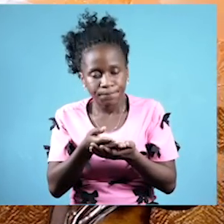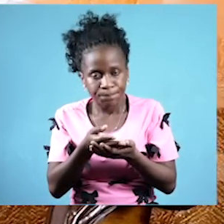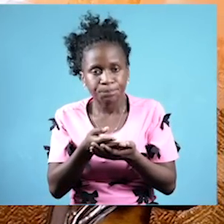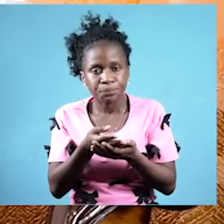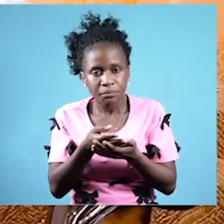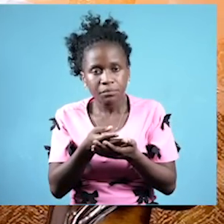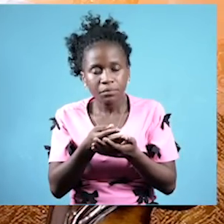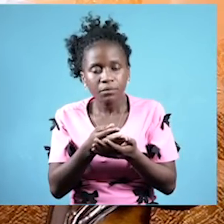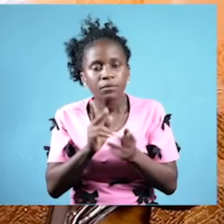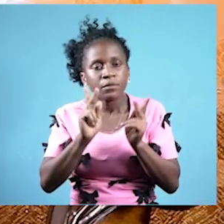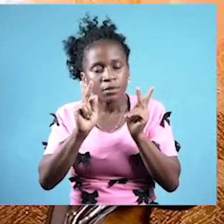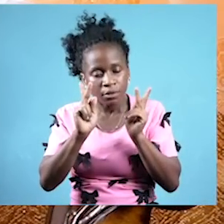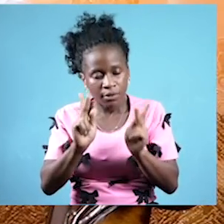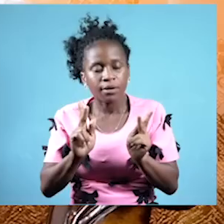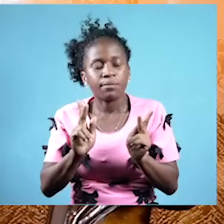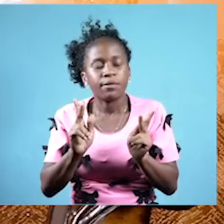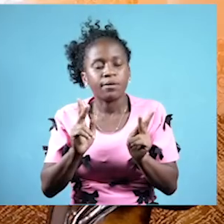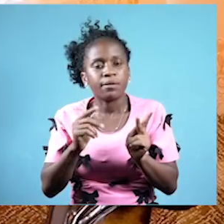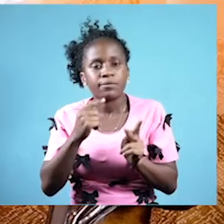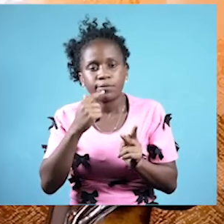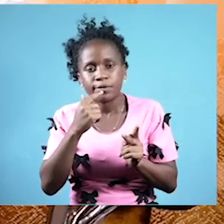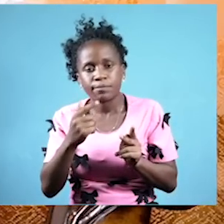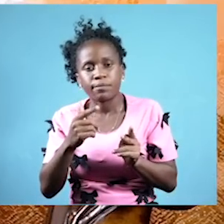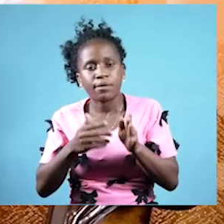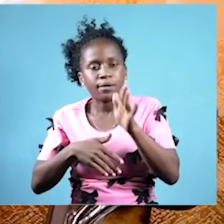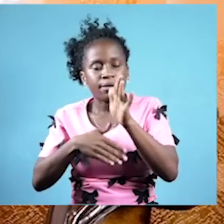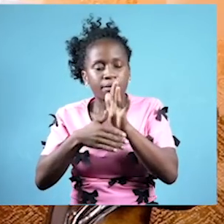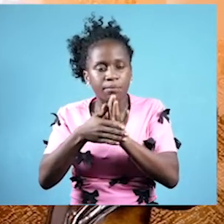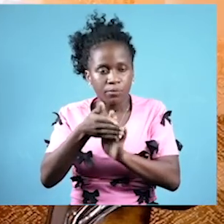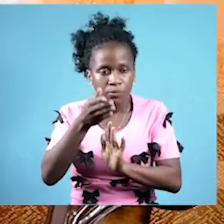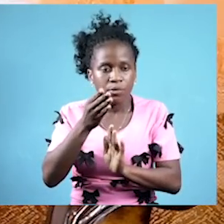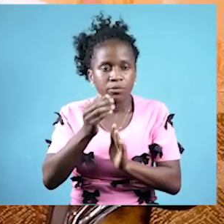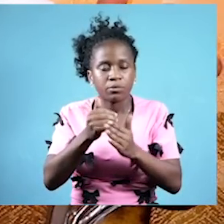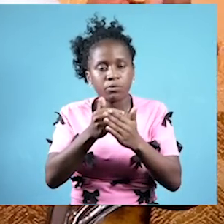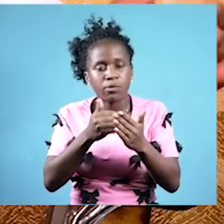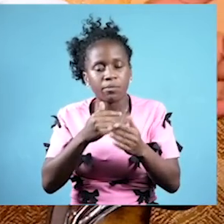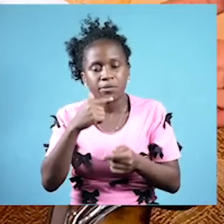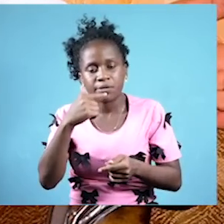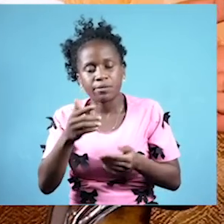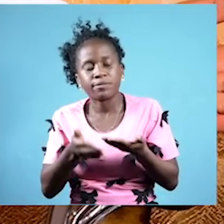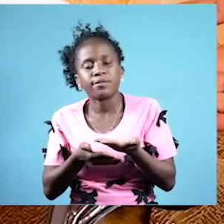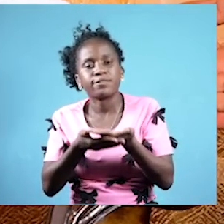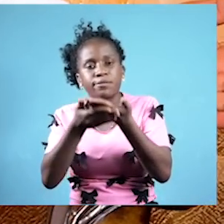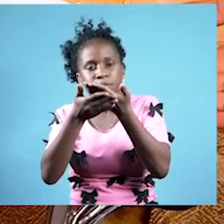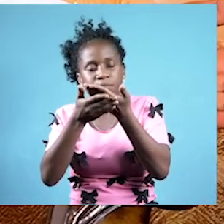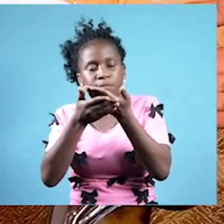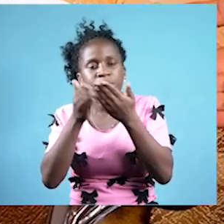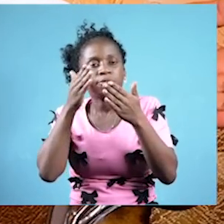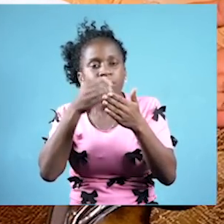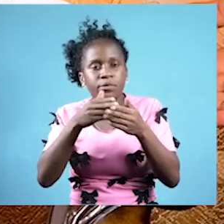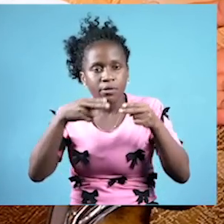kwamba kama si sera hizo, mimi pengine nisingesoma kufika chuo kikuu,